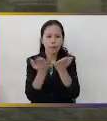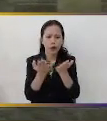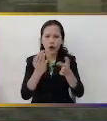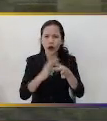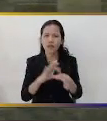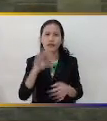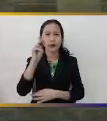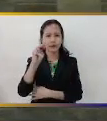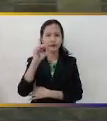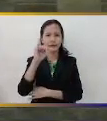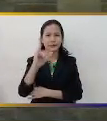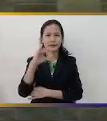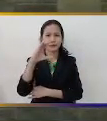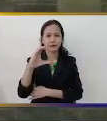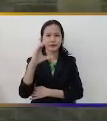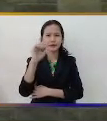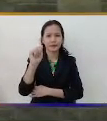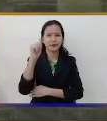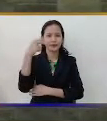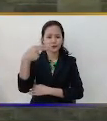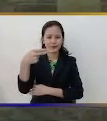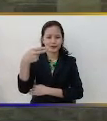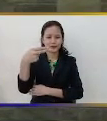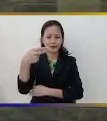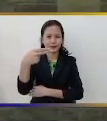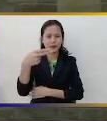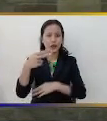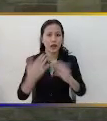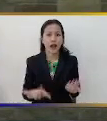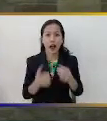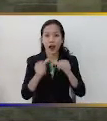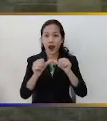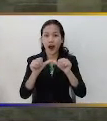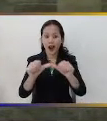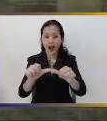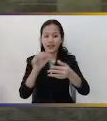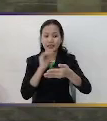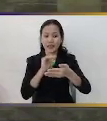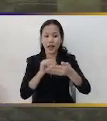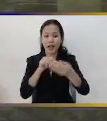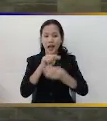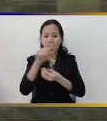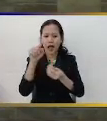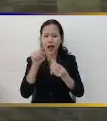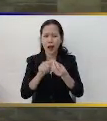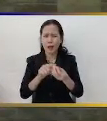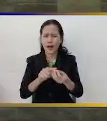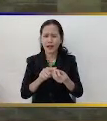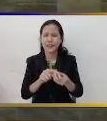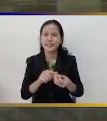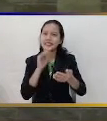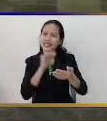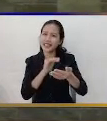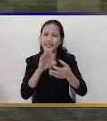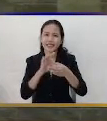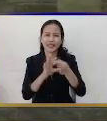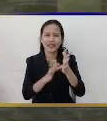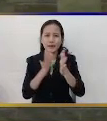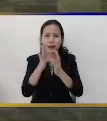ay tuloy-tuloy po tayo sa ating pong pag-aaral about sa synopsis of the book of Micah.